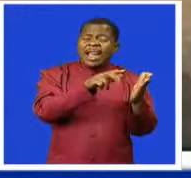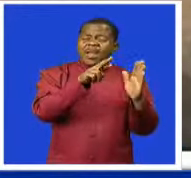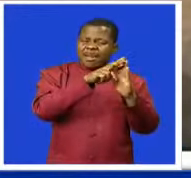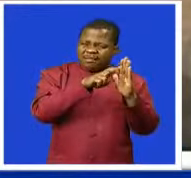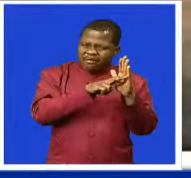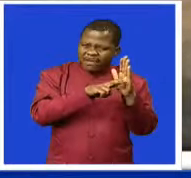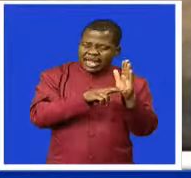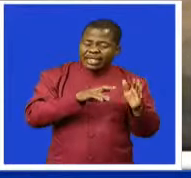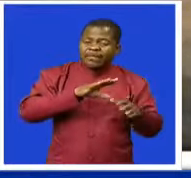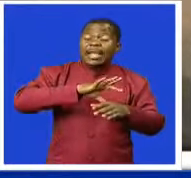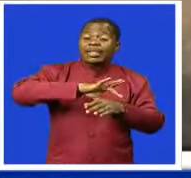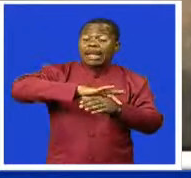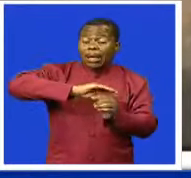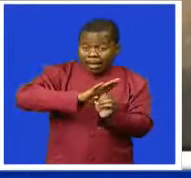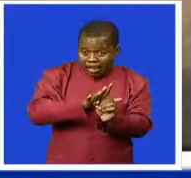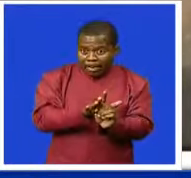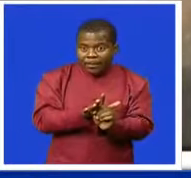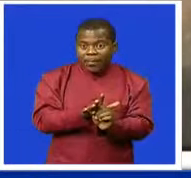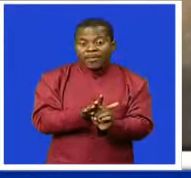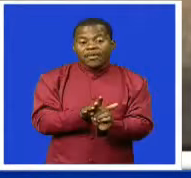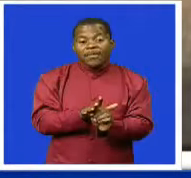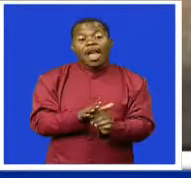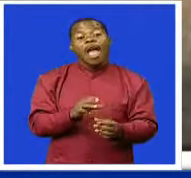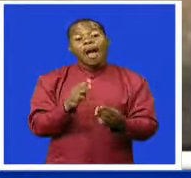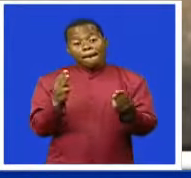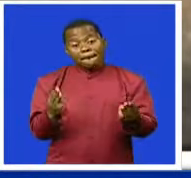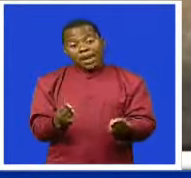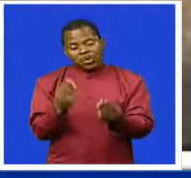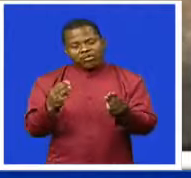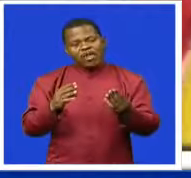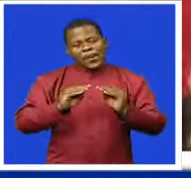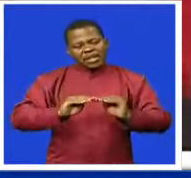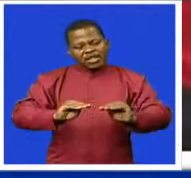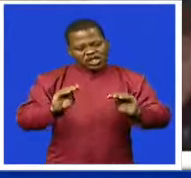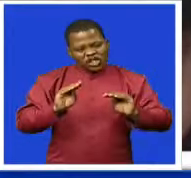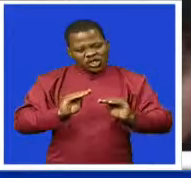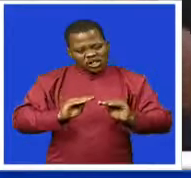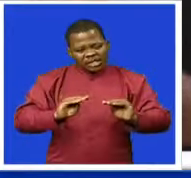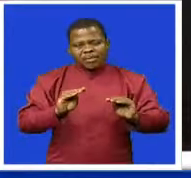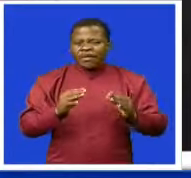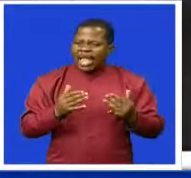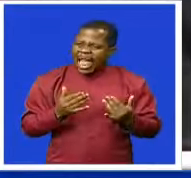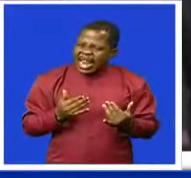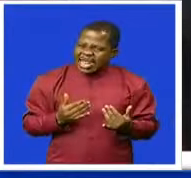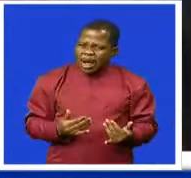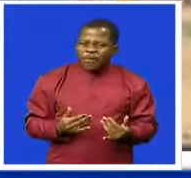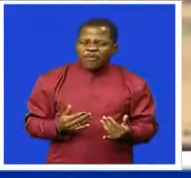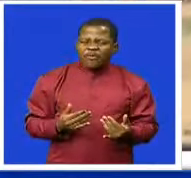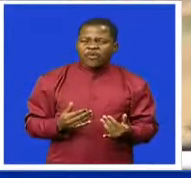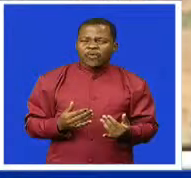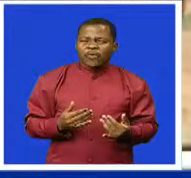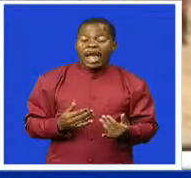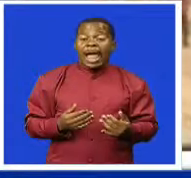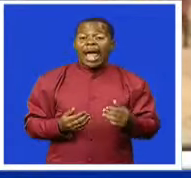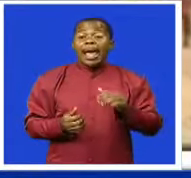i-COVID-19. Siveke sifundzisiwe ukuthi sesendlulile isikhathi sekufihla tikhiya ngaphansi